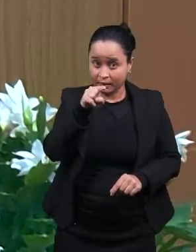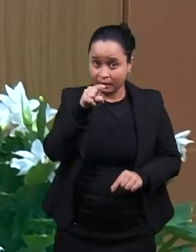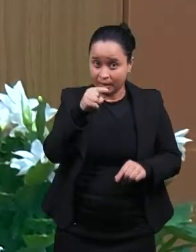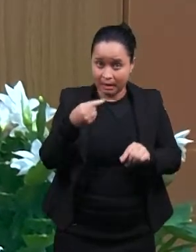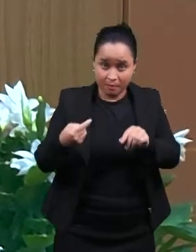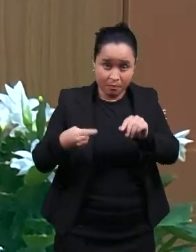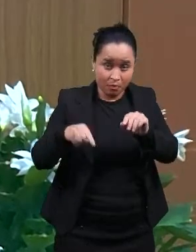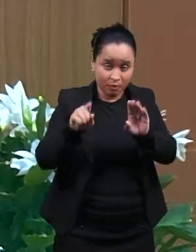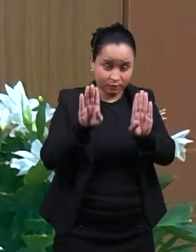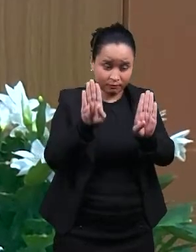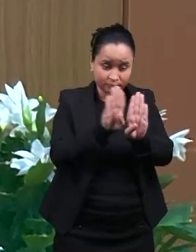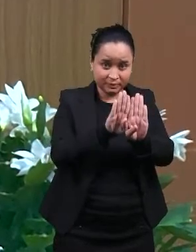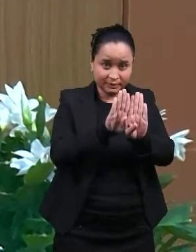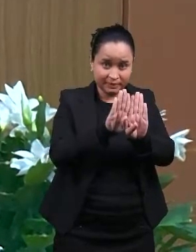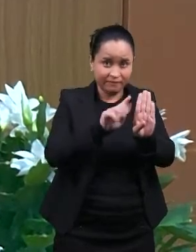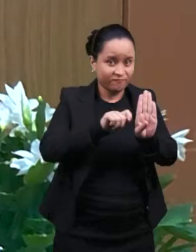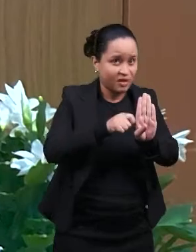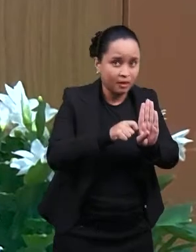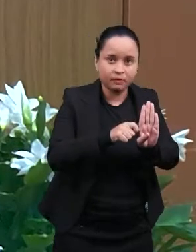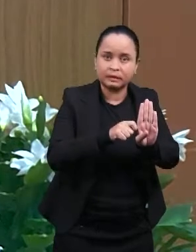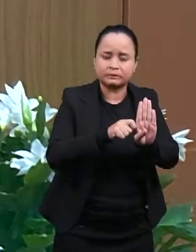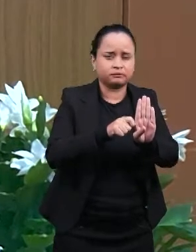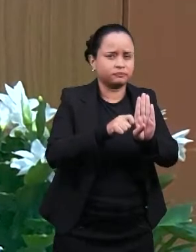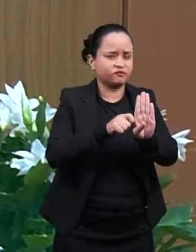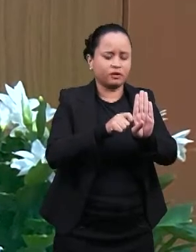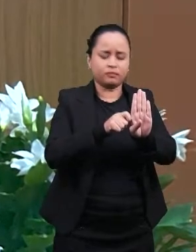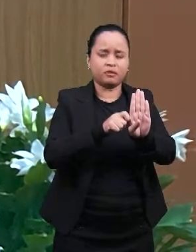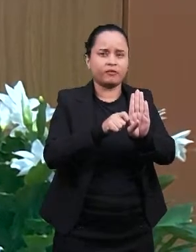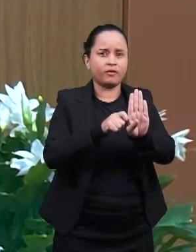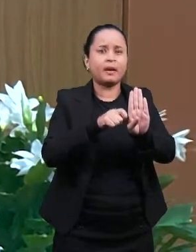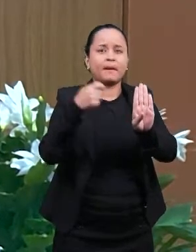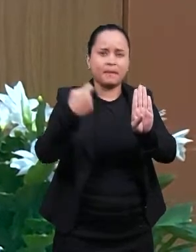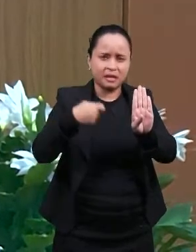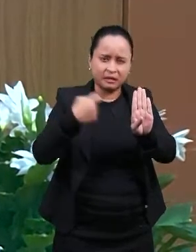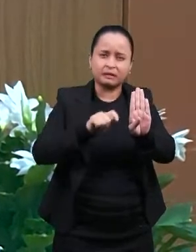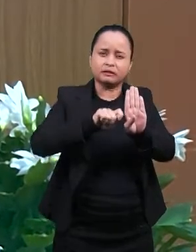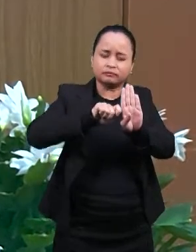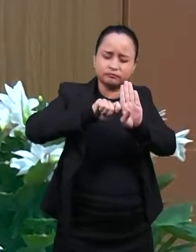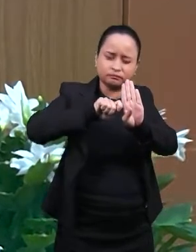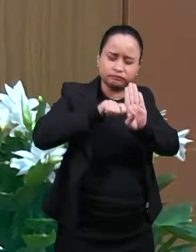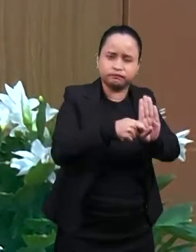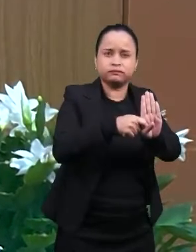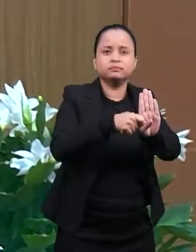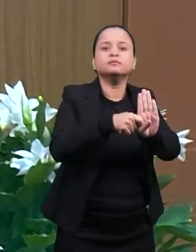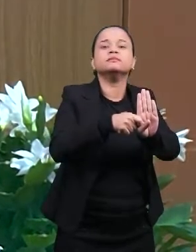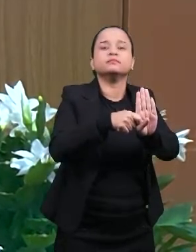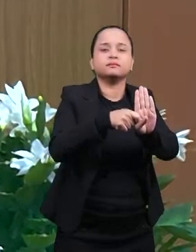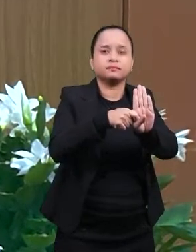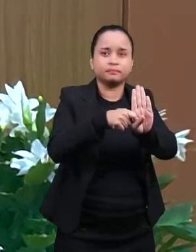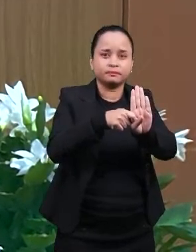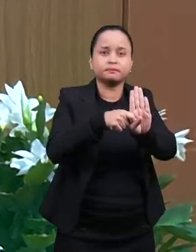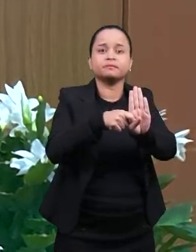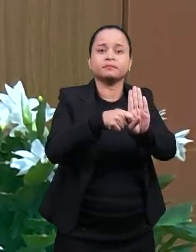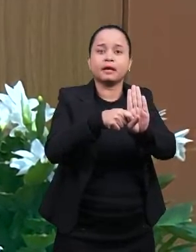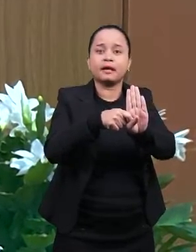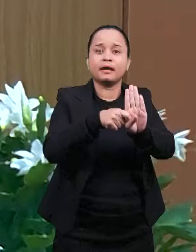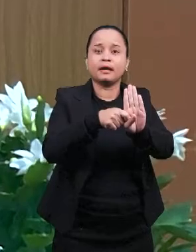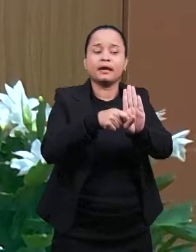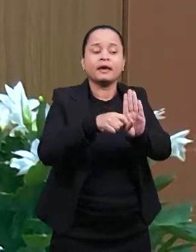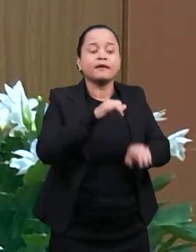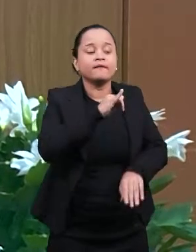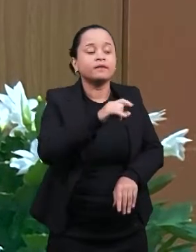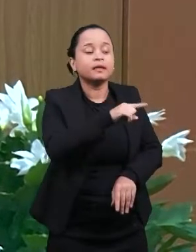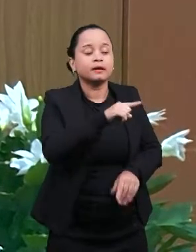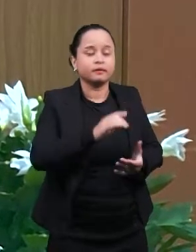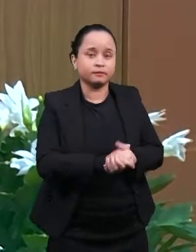или не закроешь для них двери, не запрешь и не замкнешь двери на